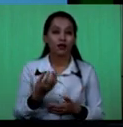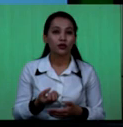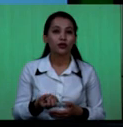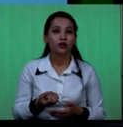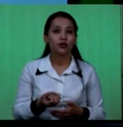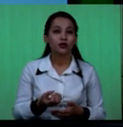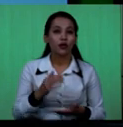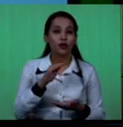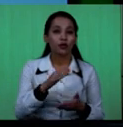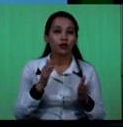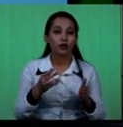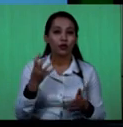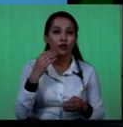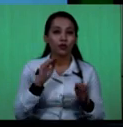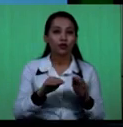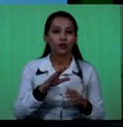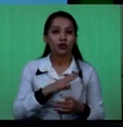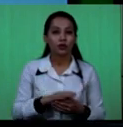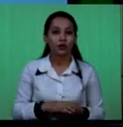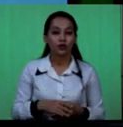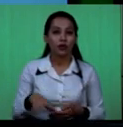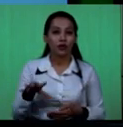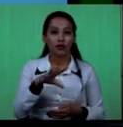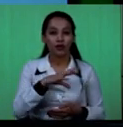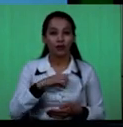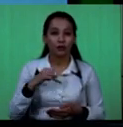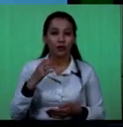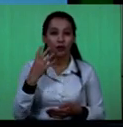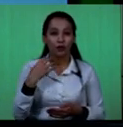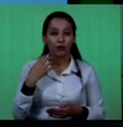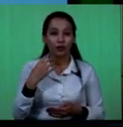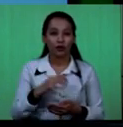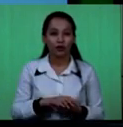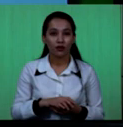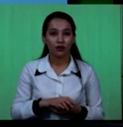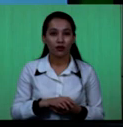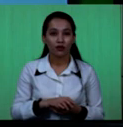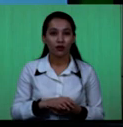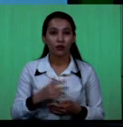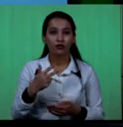olma solingan? Hamma olmalar soni 34 ta bo'lsa-chi?